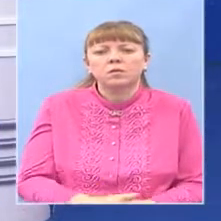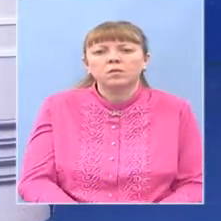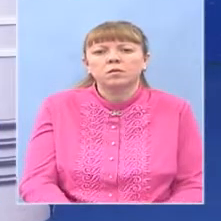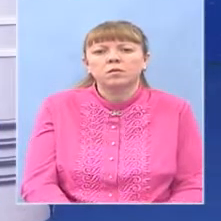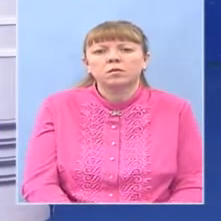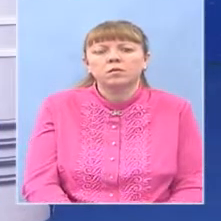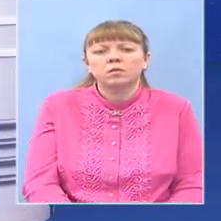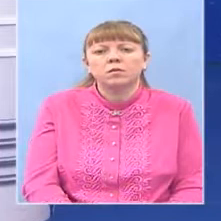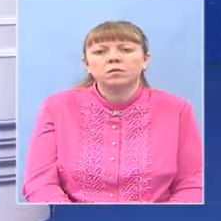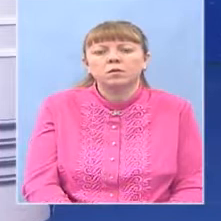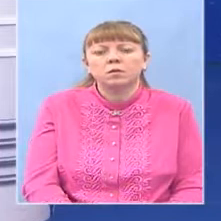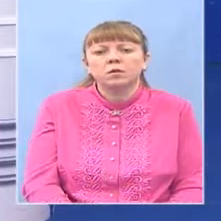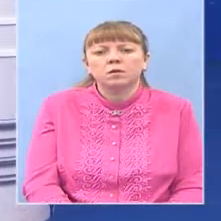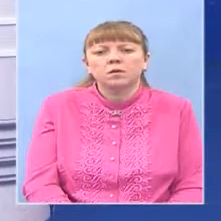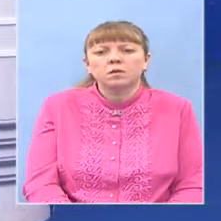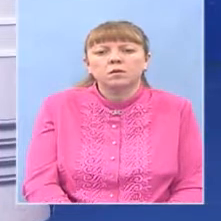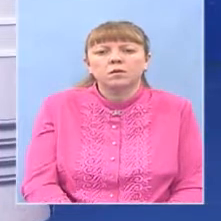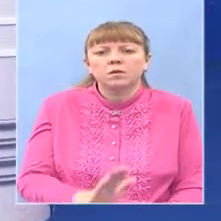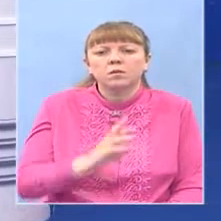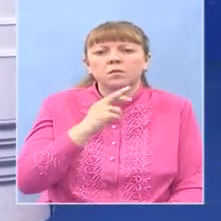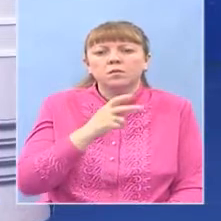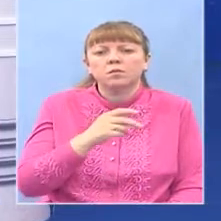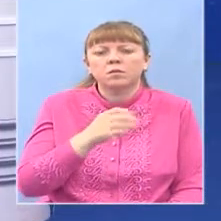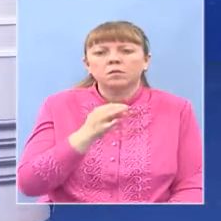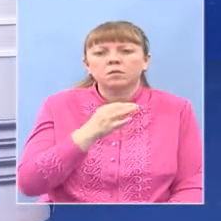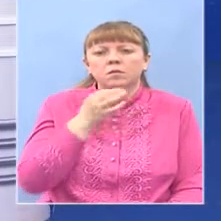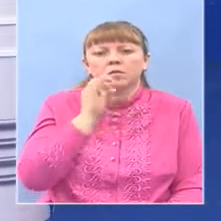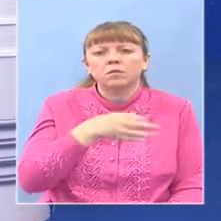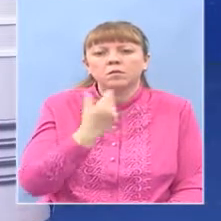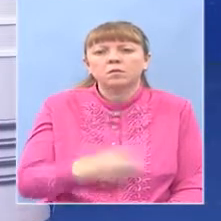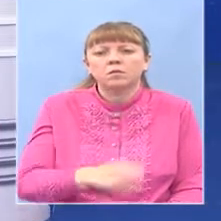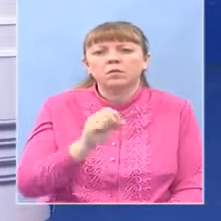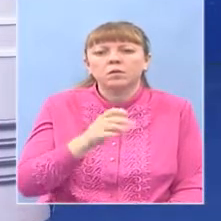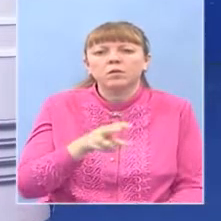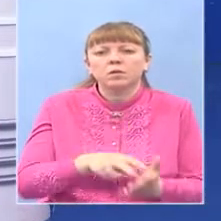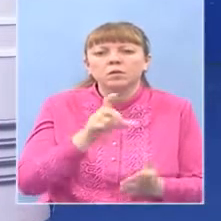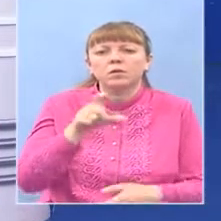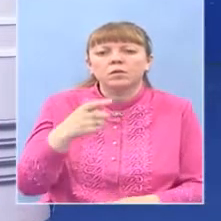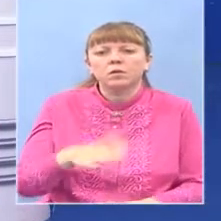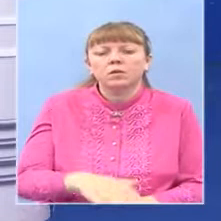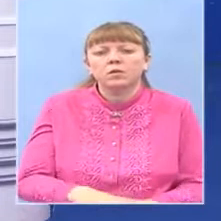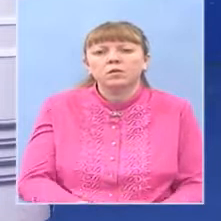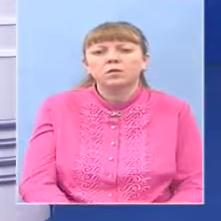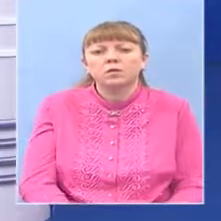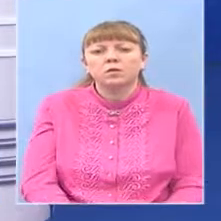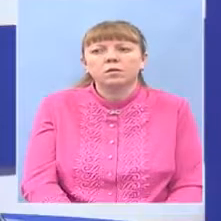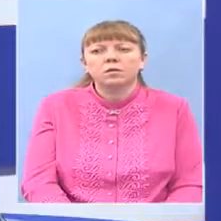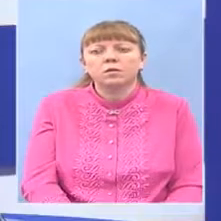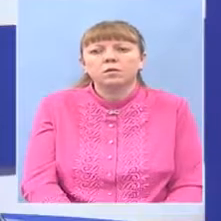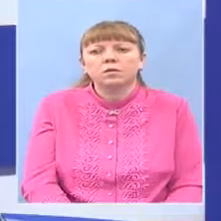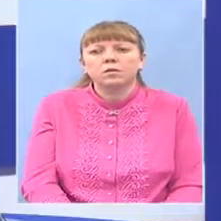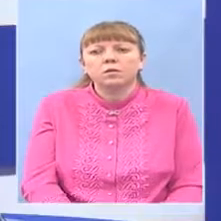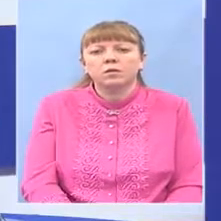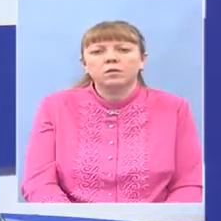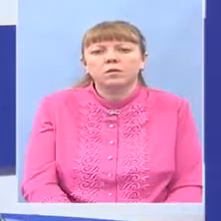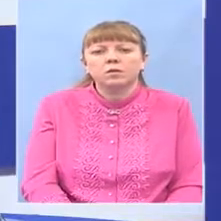раз-таки не про опыт. То есть там 8 критериев, по которым отбирается поставщик. Правильно я